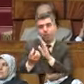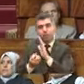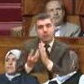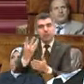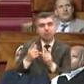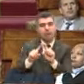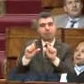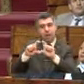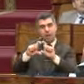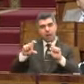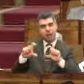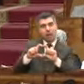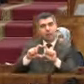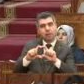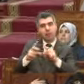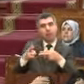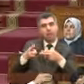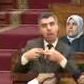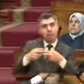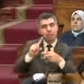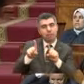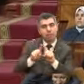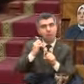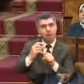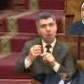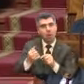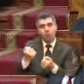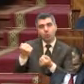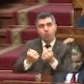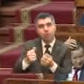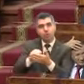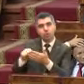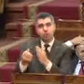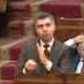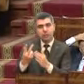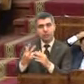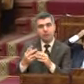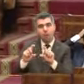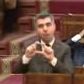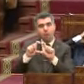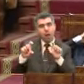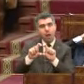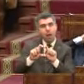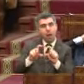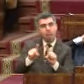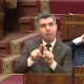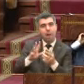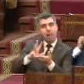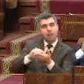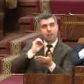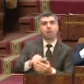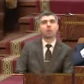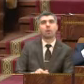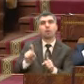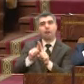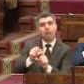منتهية الصلاحية أو للحصول على البطاقة الرمادية وغيرها من الخدمات التي تقدمها هذه المراكز، فهي تشتغل في